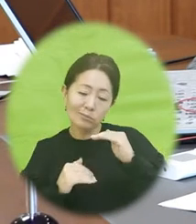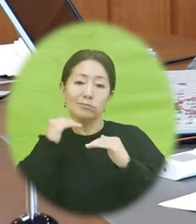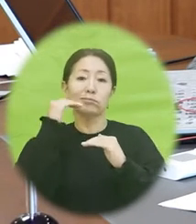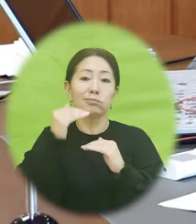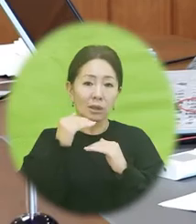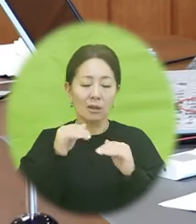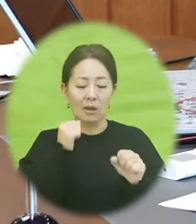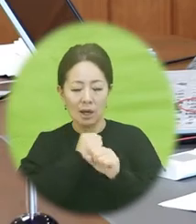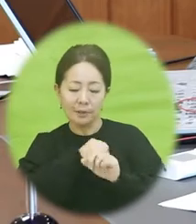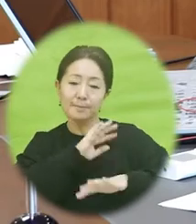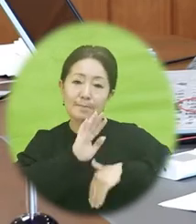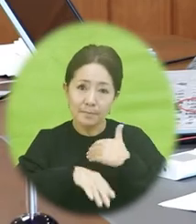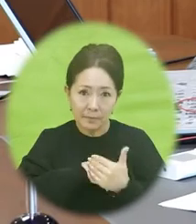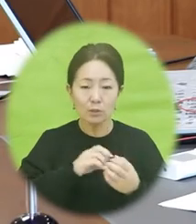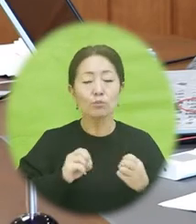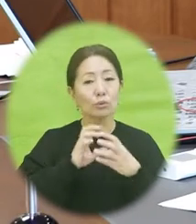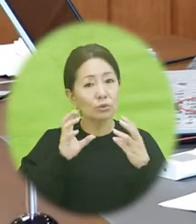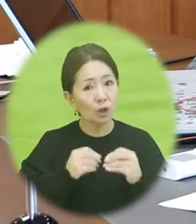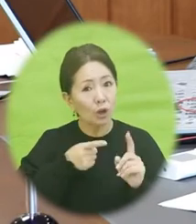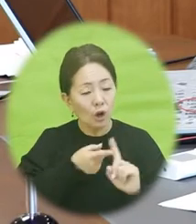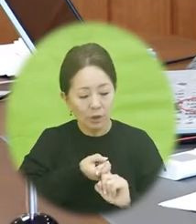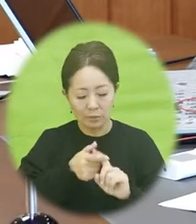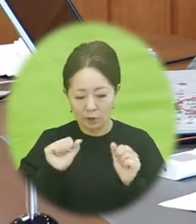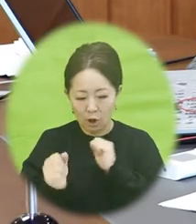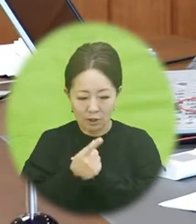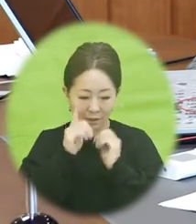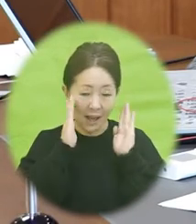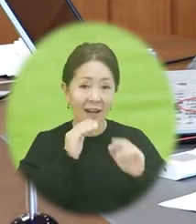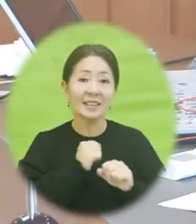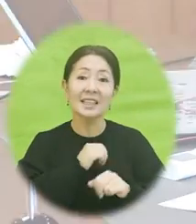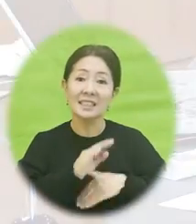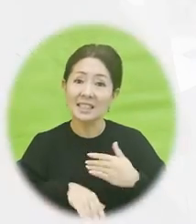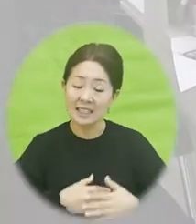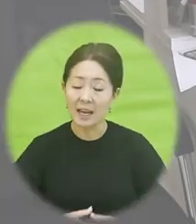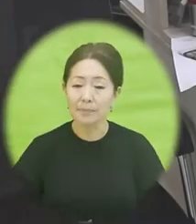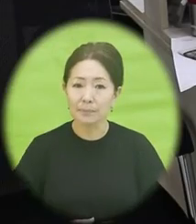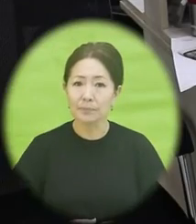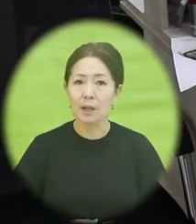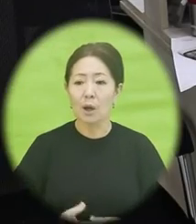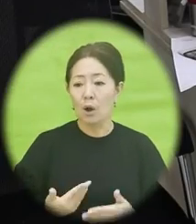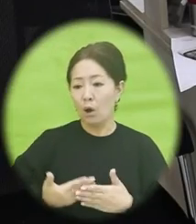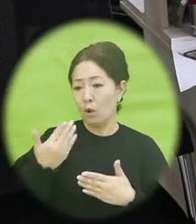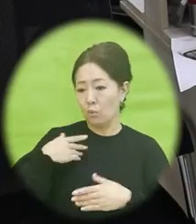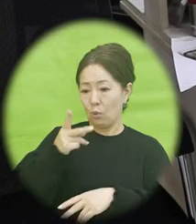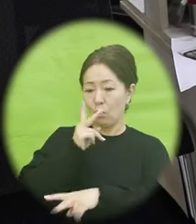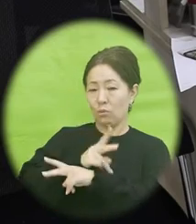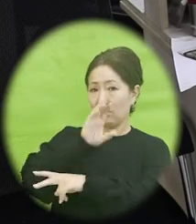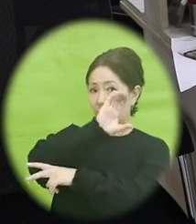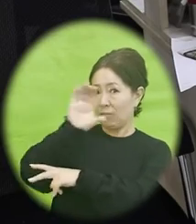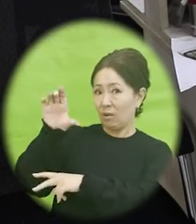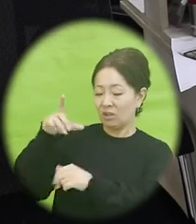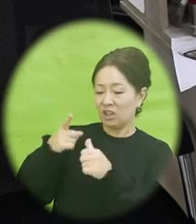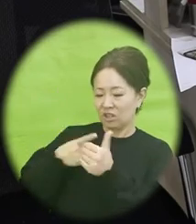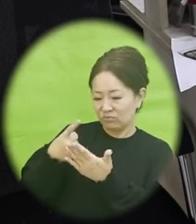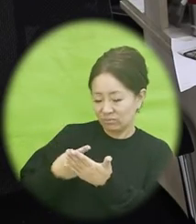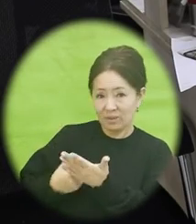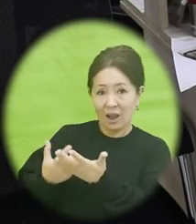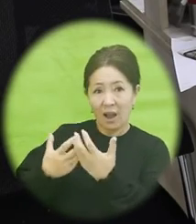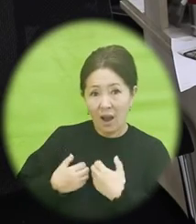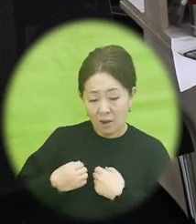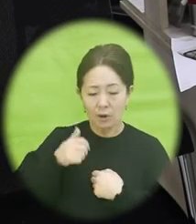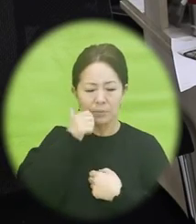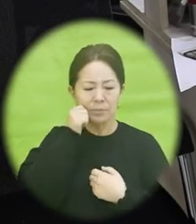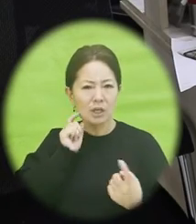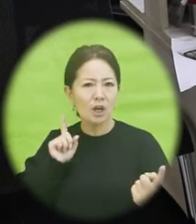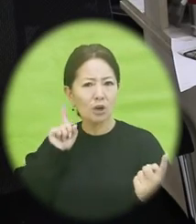сахим сургалтын системийг бий болгох дээр бид бас онцгой анхаарч ажиллалаа. Өмнө нь иргэд хуулийн этгээдийн Улсын бүртгэлийн үйлчлэг авахдаа